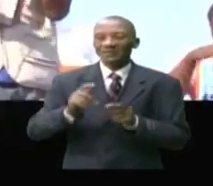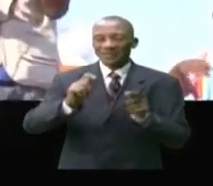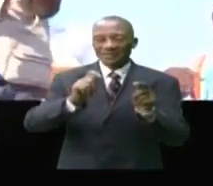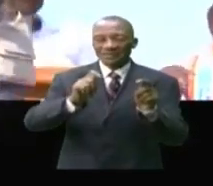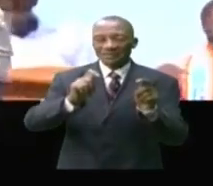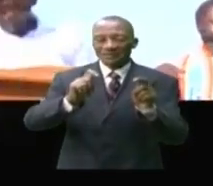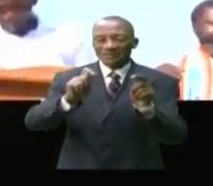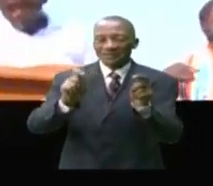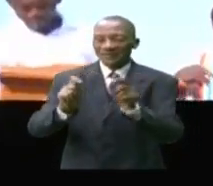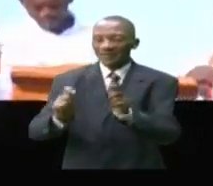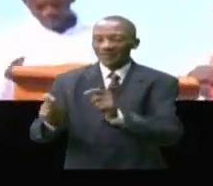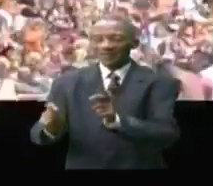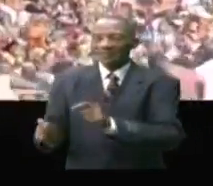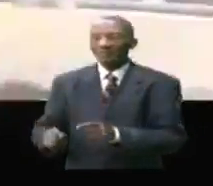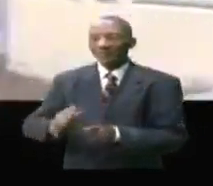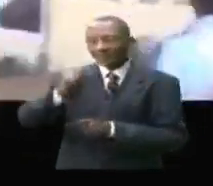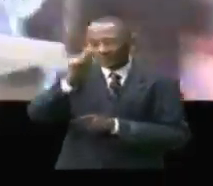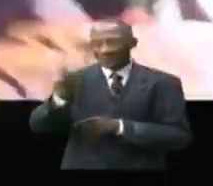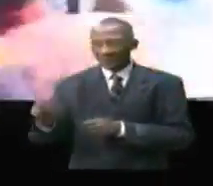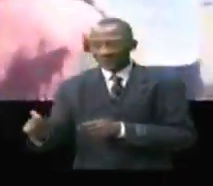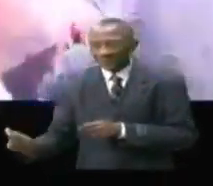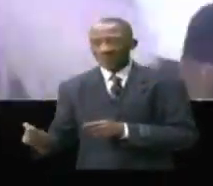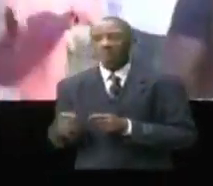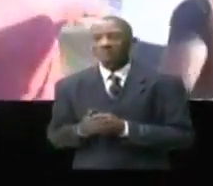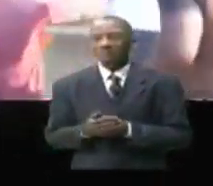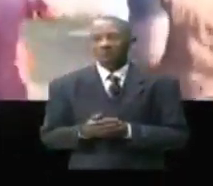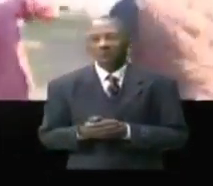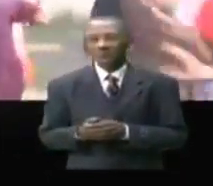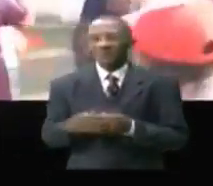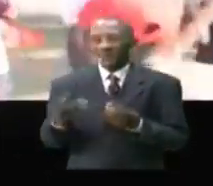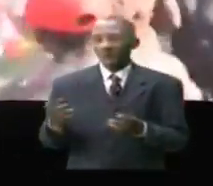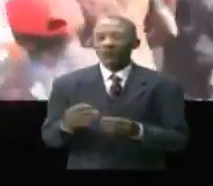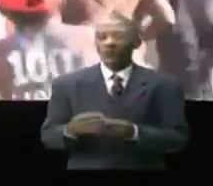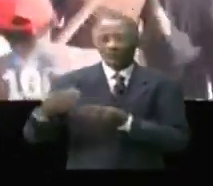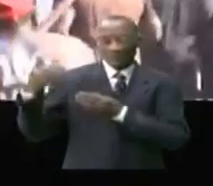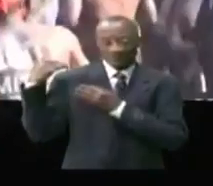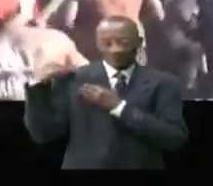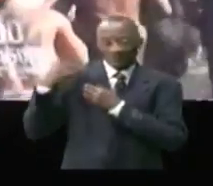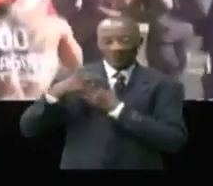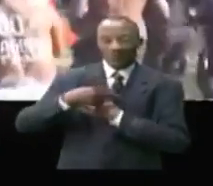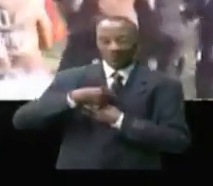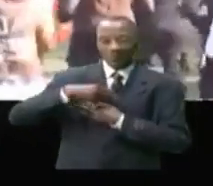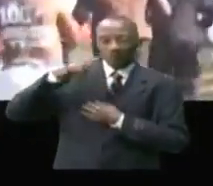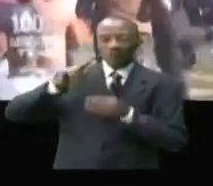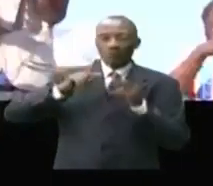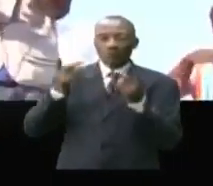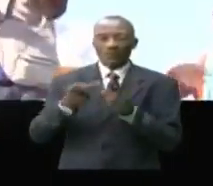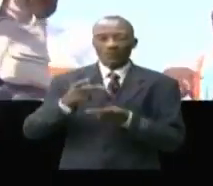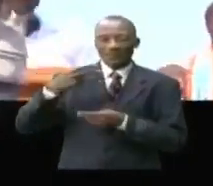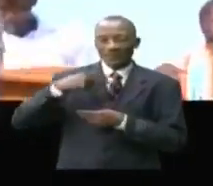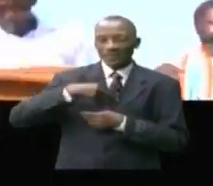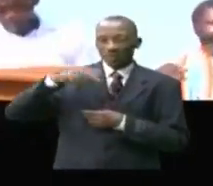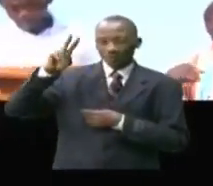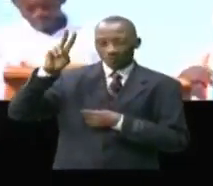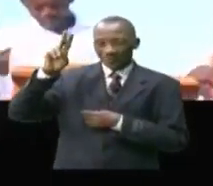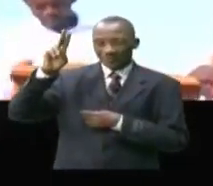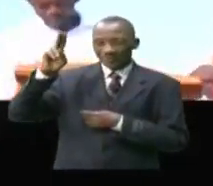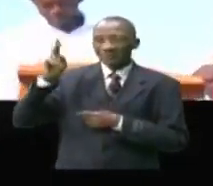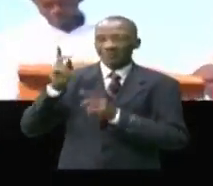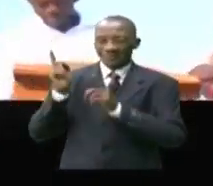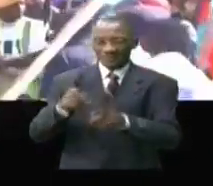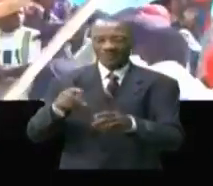mobilisation de soutien au chef de l'État. L'Union de la démocratie et le progrès social, parti présidentiel, était également